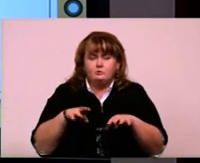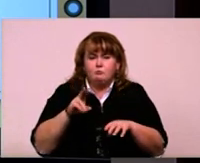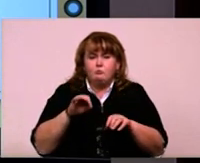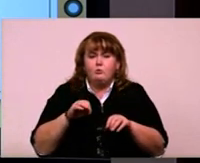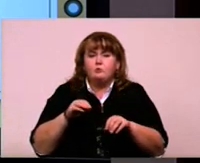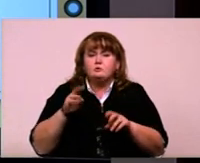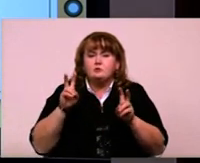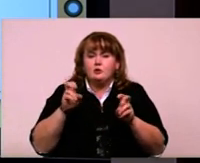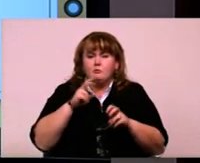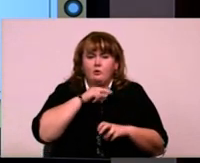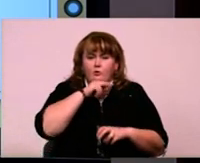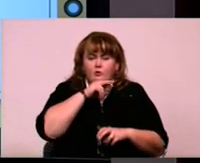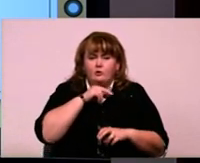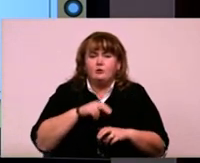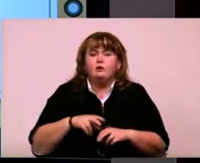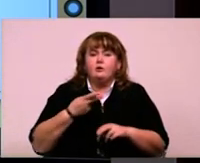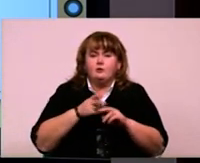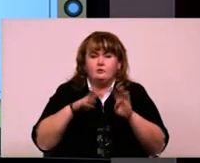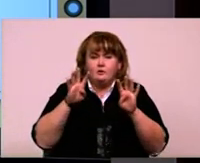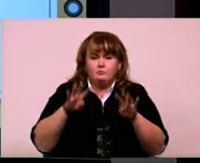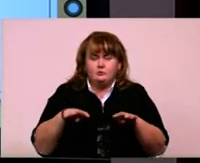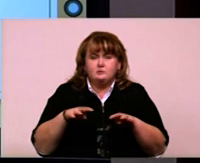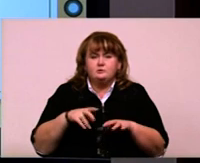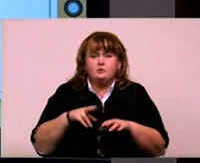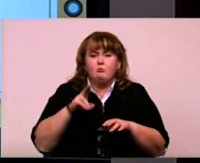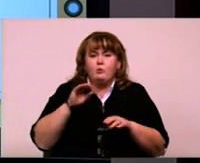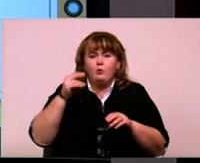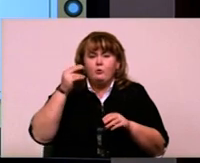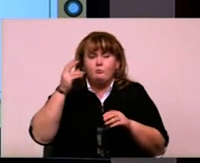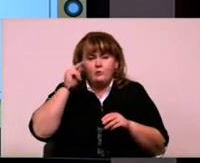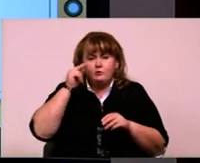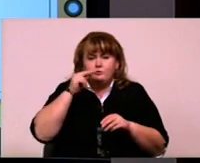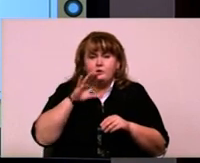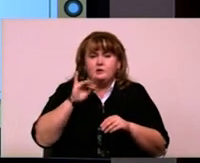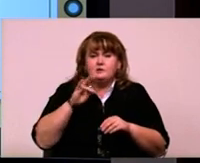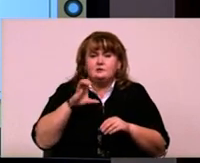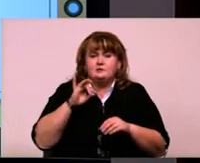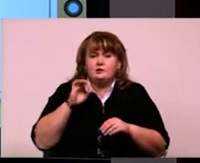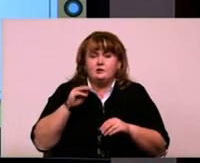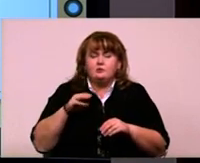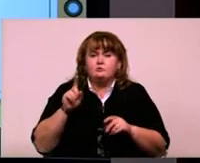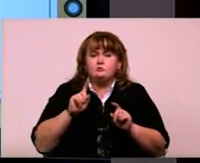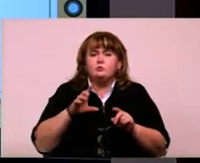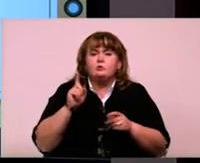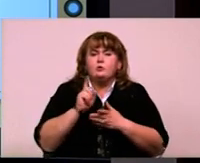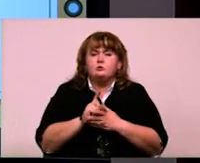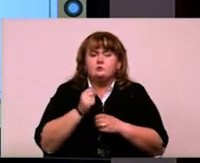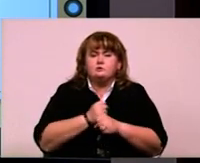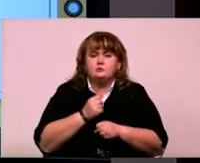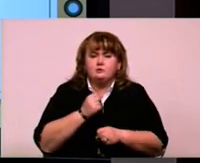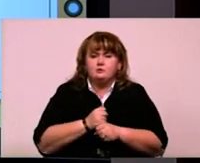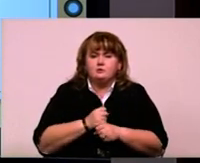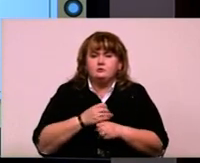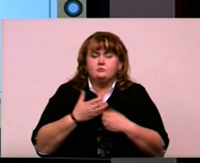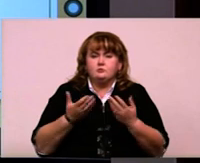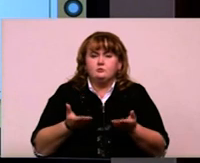теме Корея. Данная таблица по методу INSERT. Что должны сделать